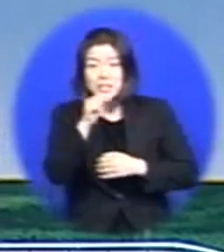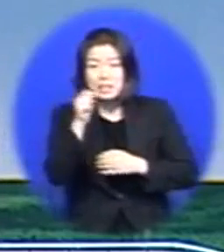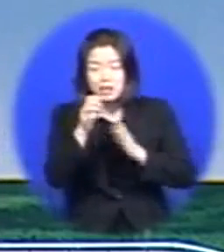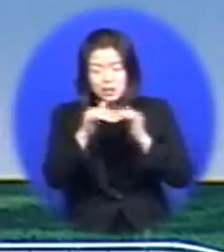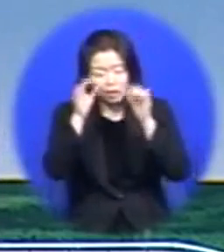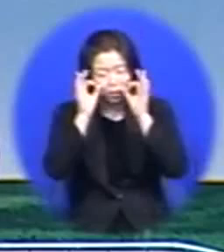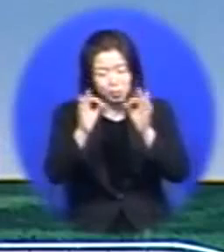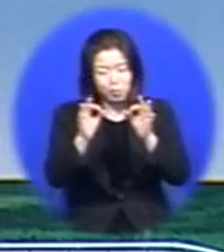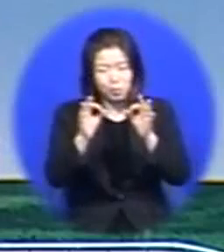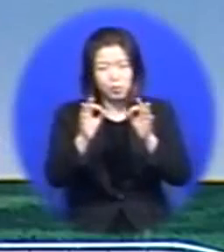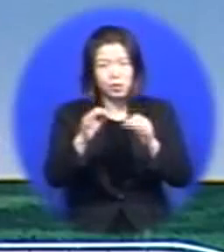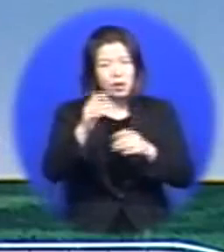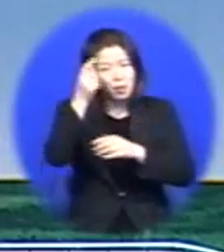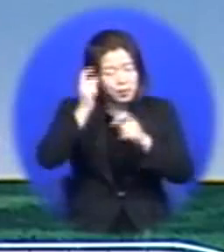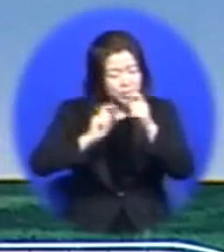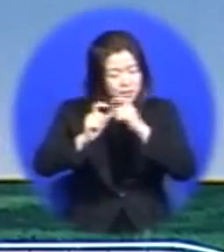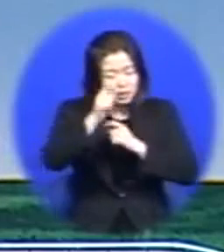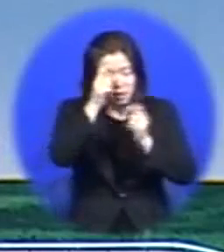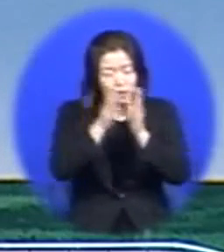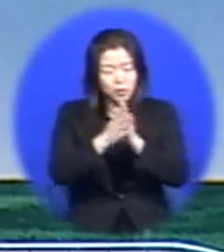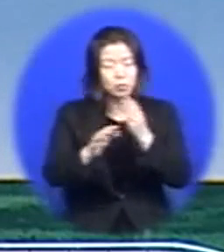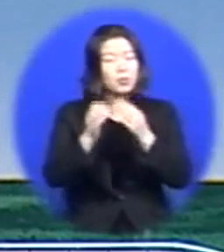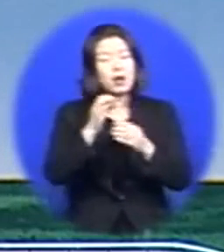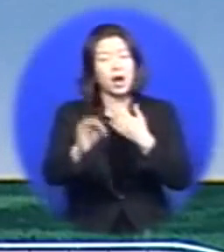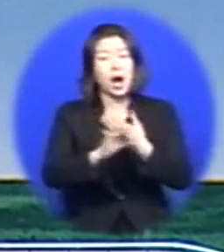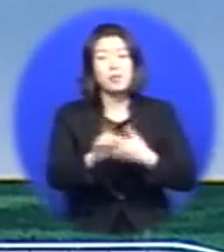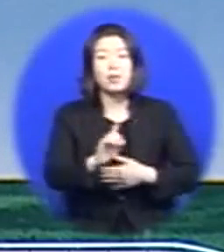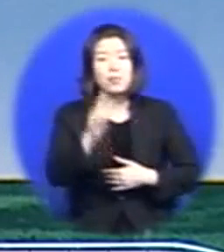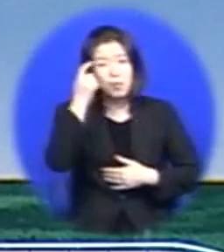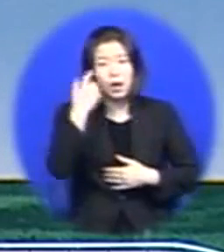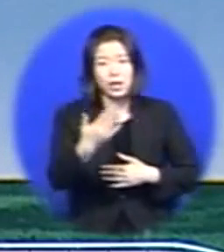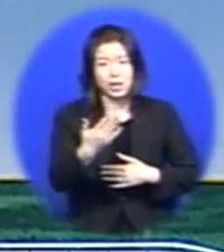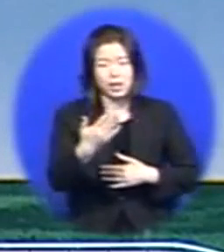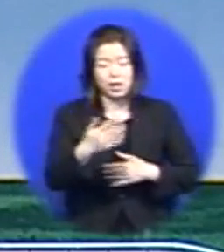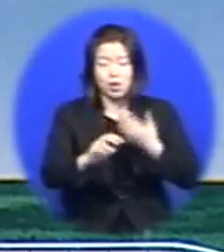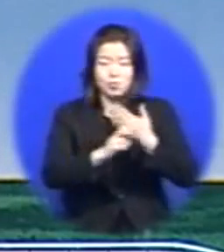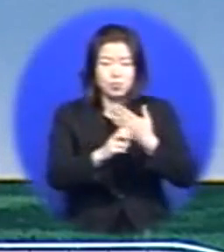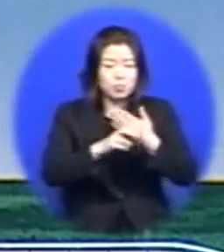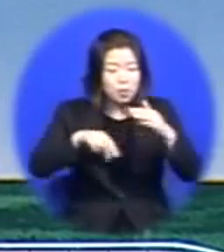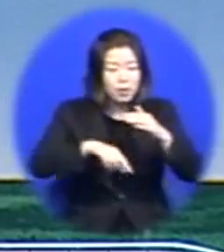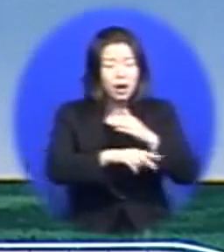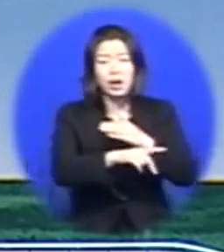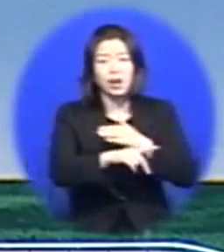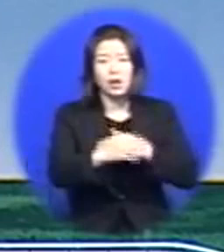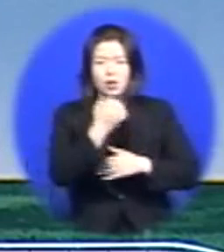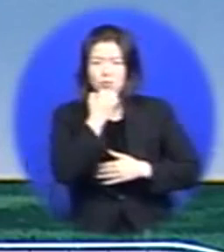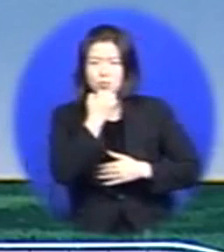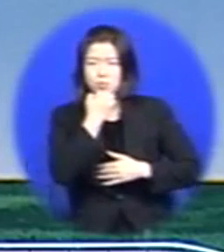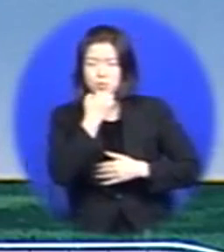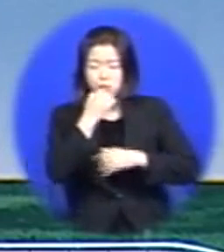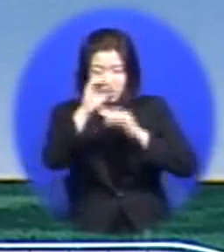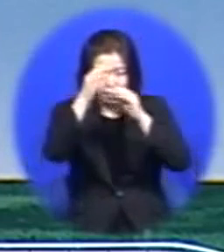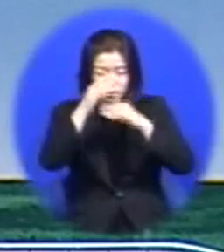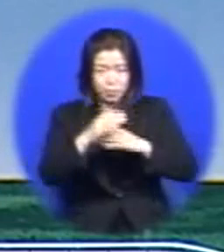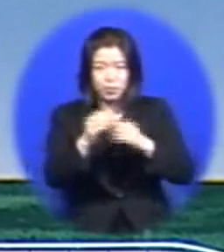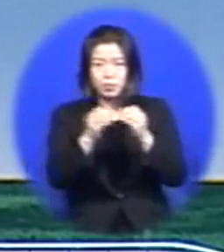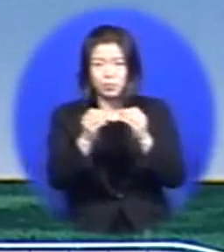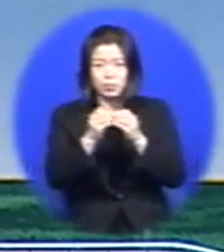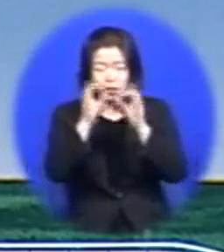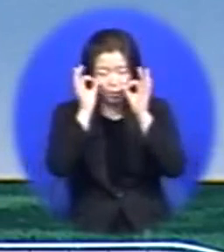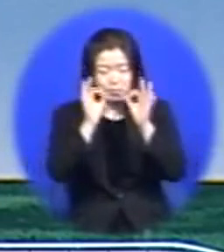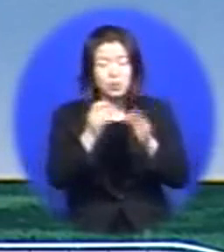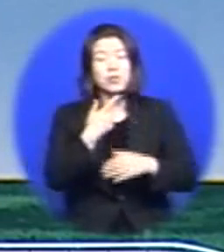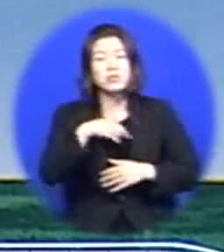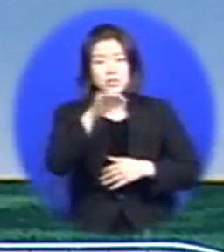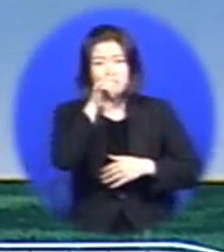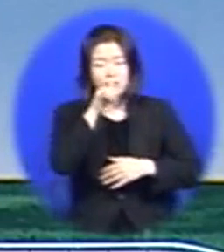도로 무단횡단하는 이런 수준에서 철야기도만 하면 뭐하나? 이런 식의 논지에 비꼬는 듯한 기사를 쓴 것을